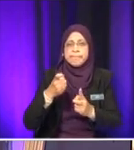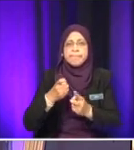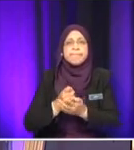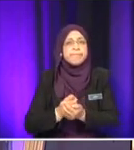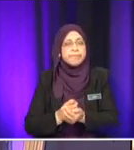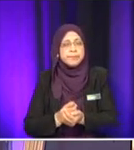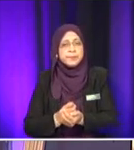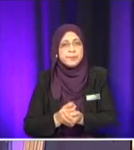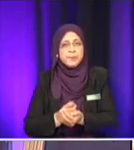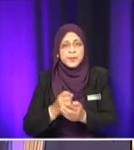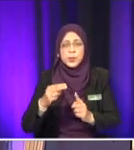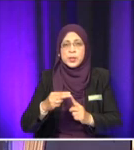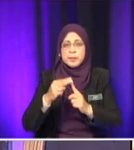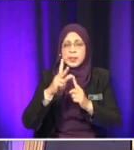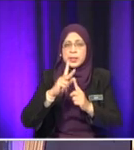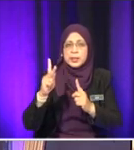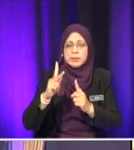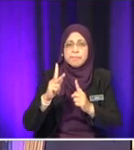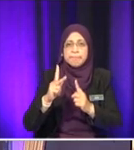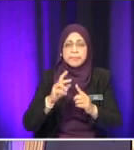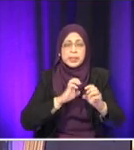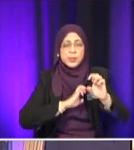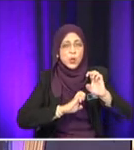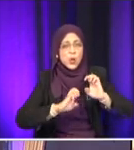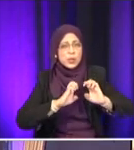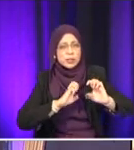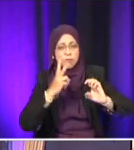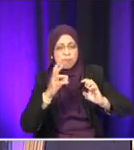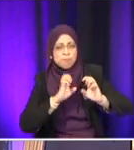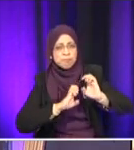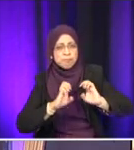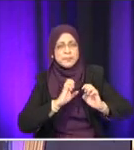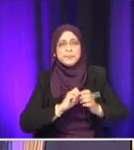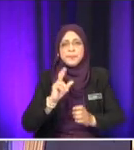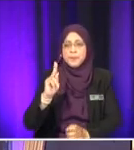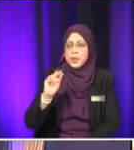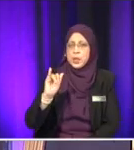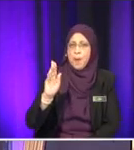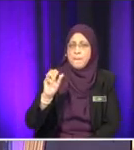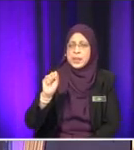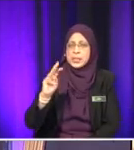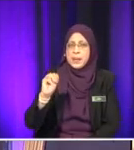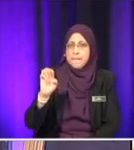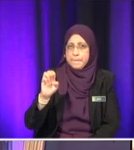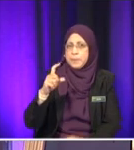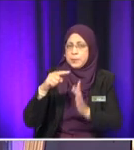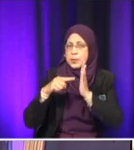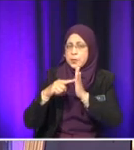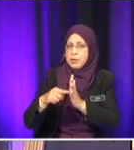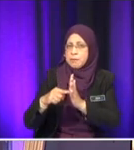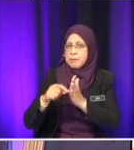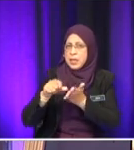yang mengutamakan penjahiran emosi kemudian aliran qwezom menampakkan Arca